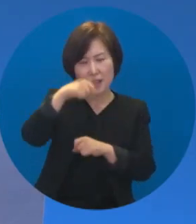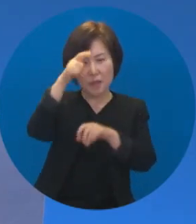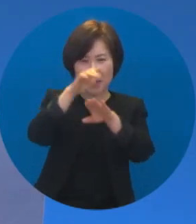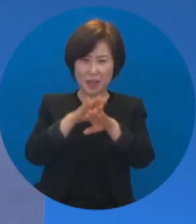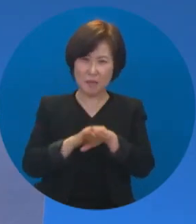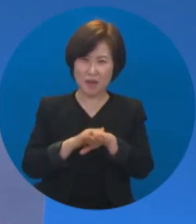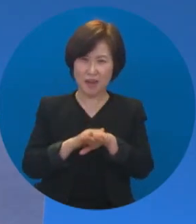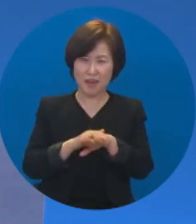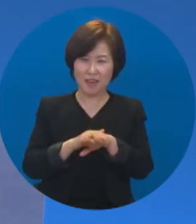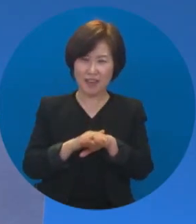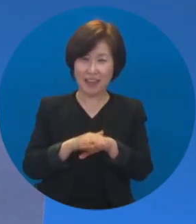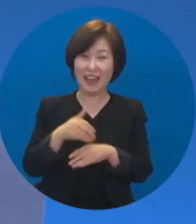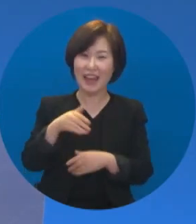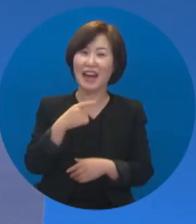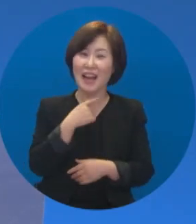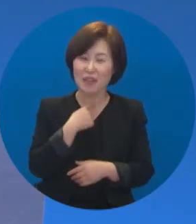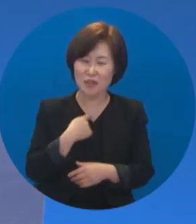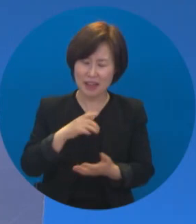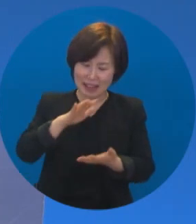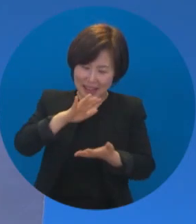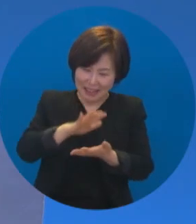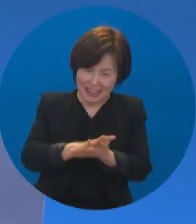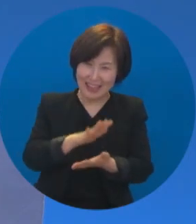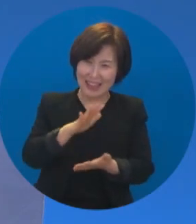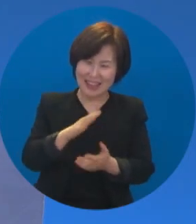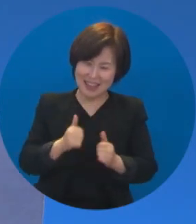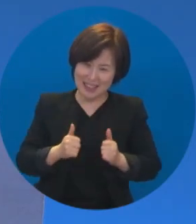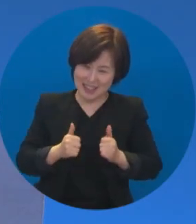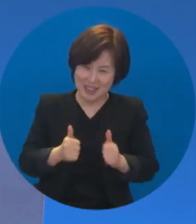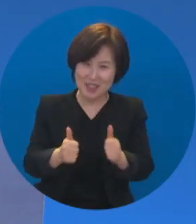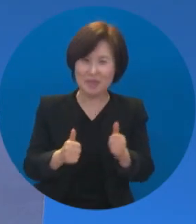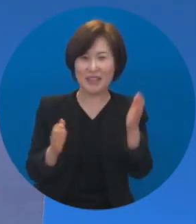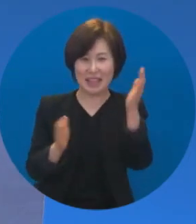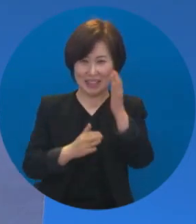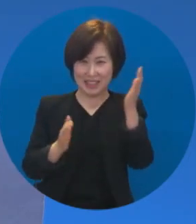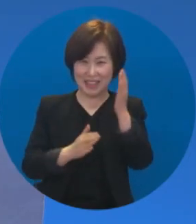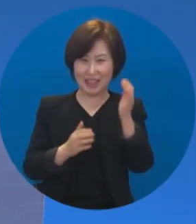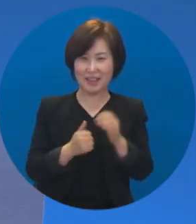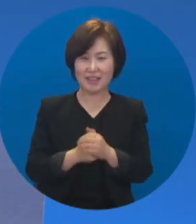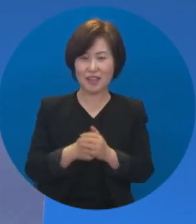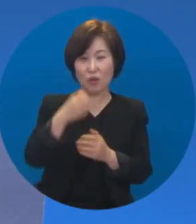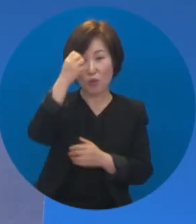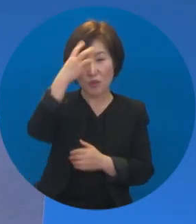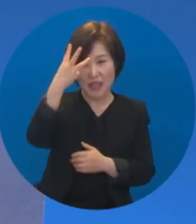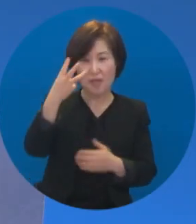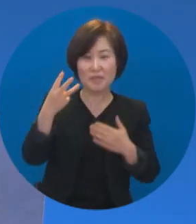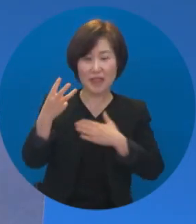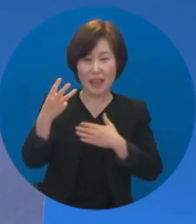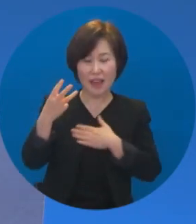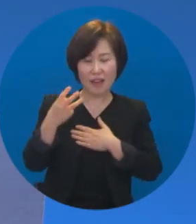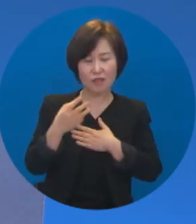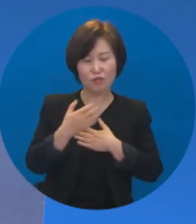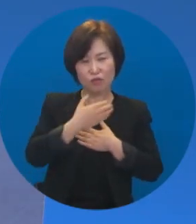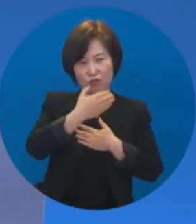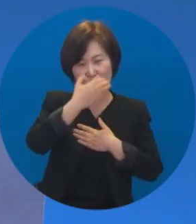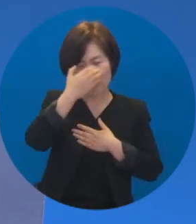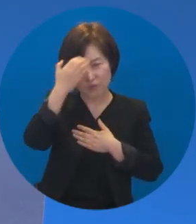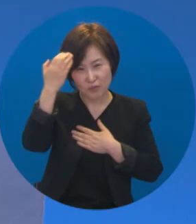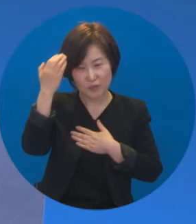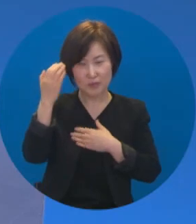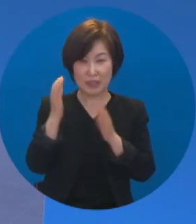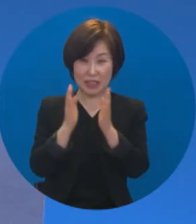하던 그런 열심히 특심인 아이였어요. 그런 고3인 제가 품었던 기도 제목도